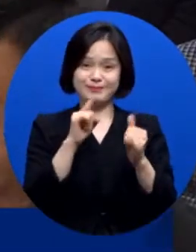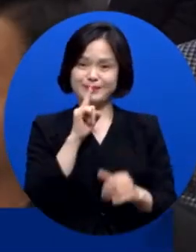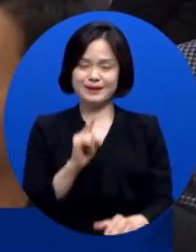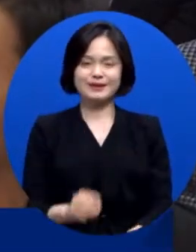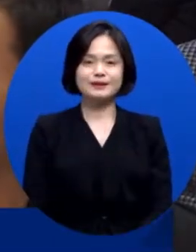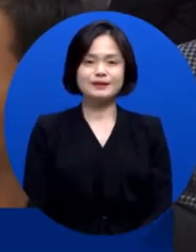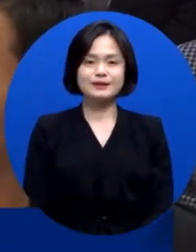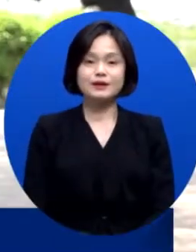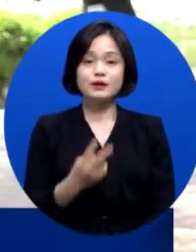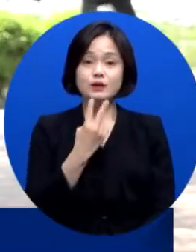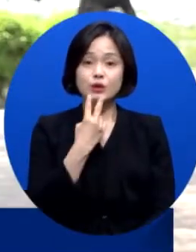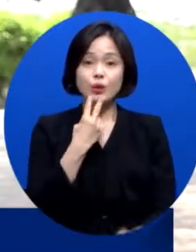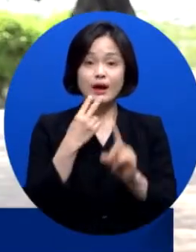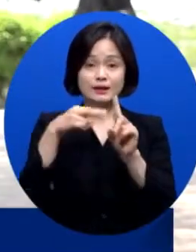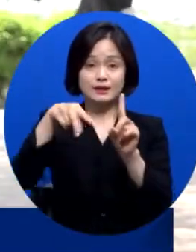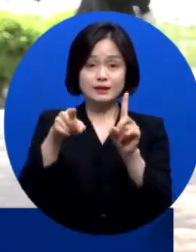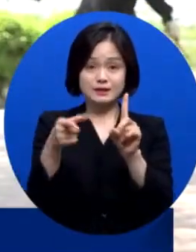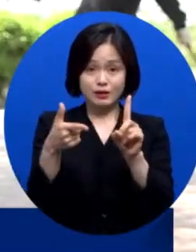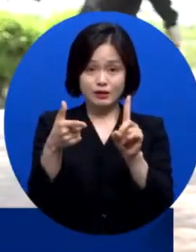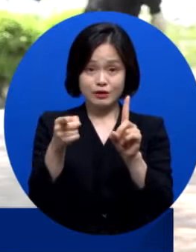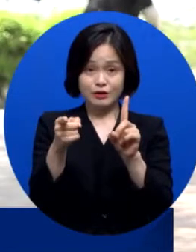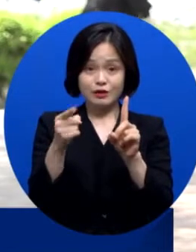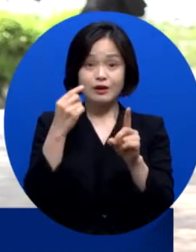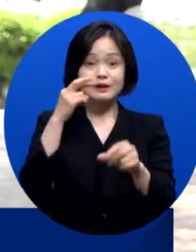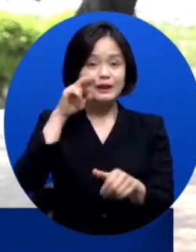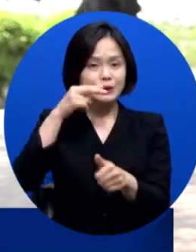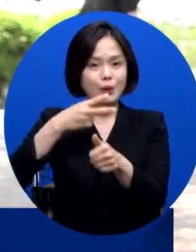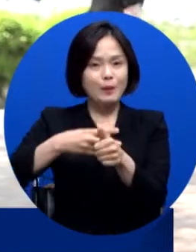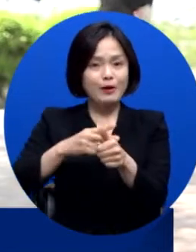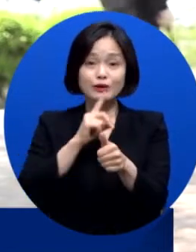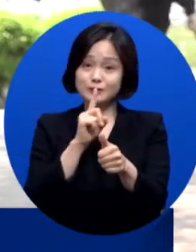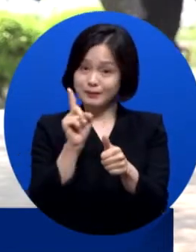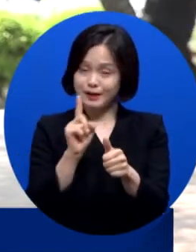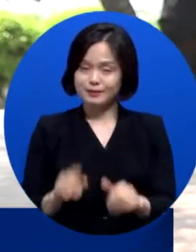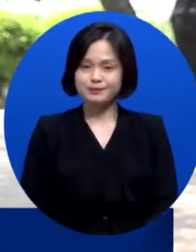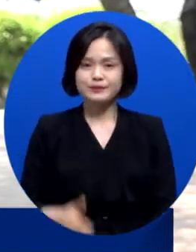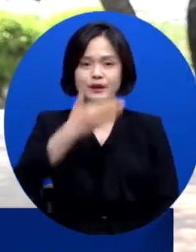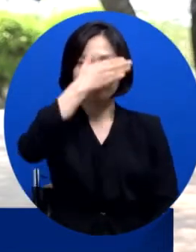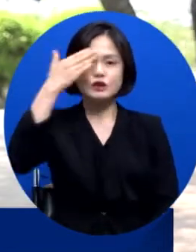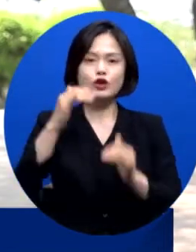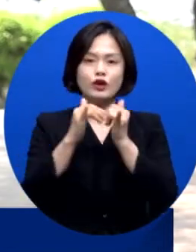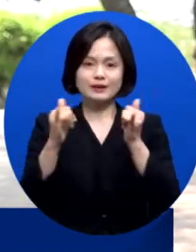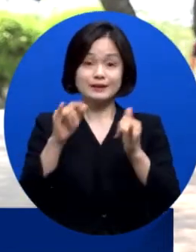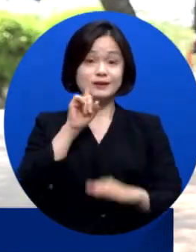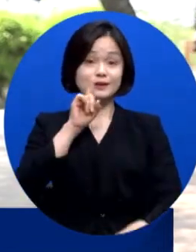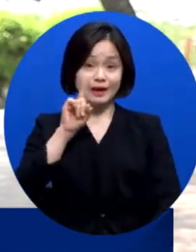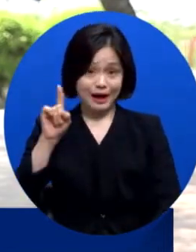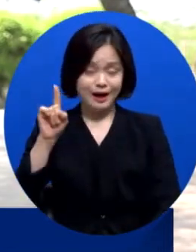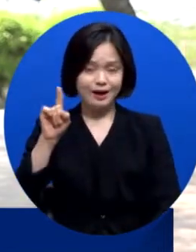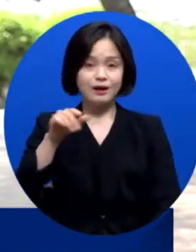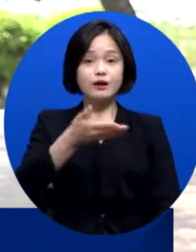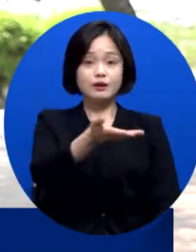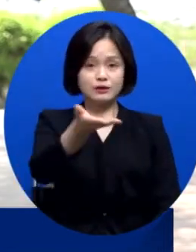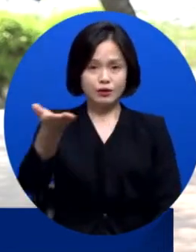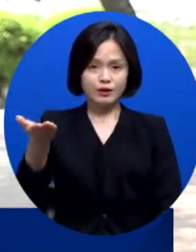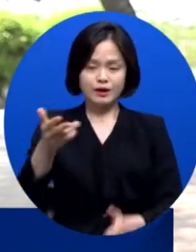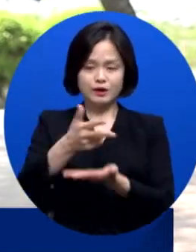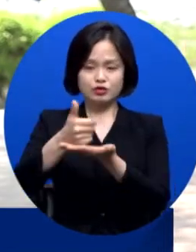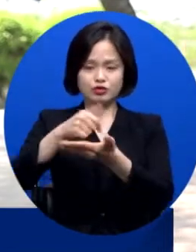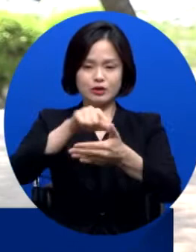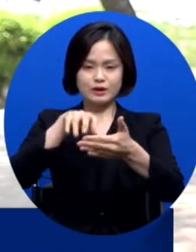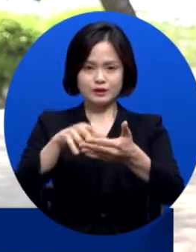2장에 청년들아라고 얘기하는 사도 바울의 그 말씀이 많이 기억납니다. 너희가 주 안에서